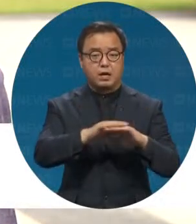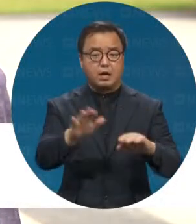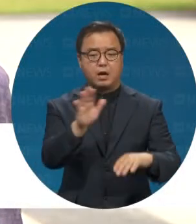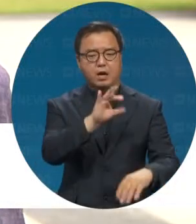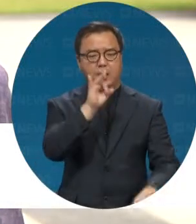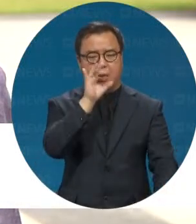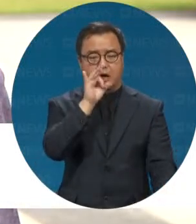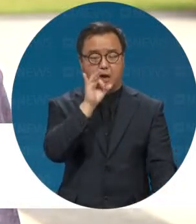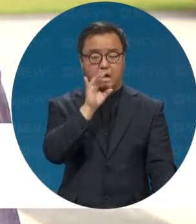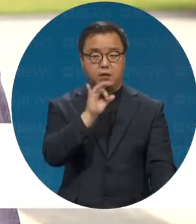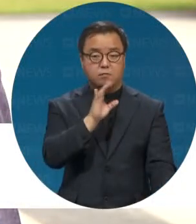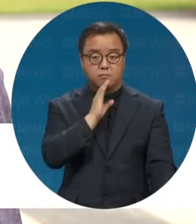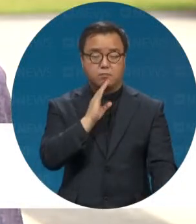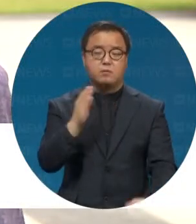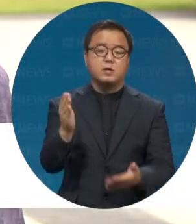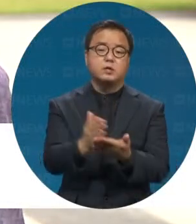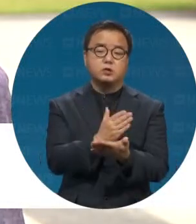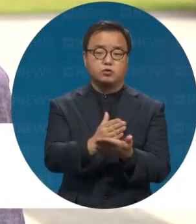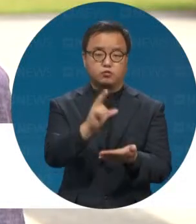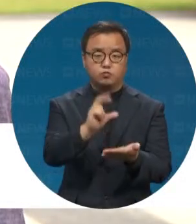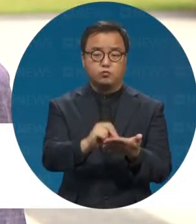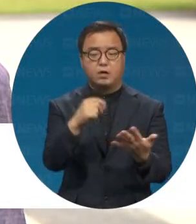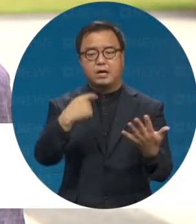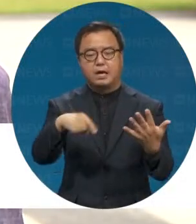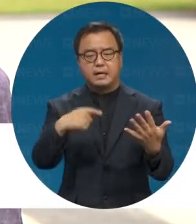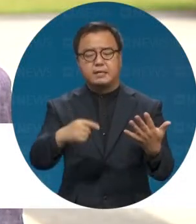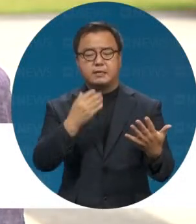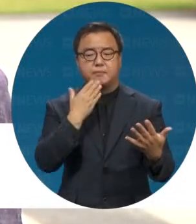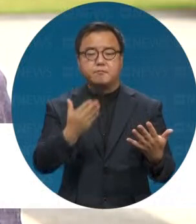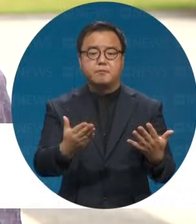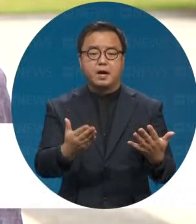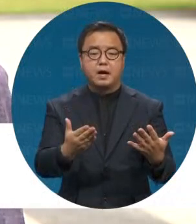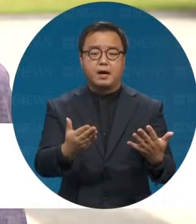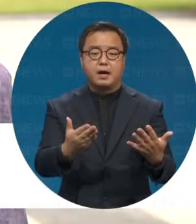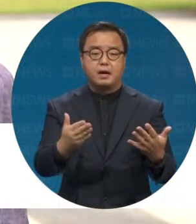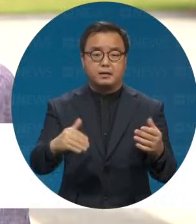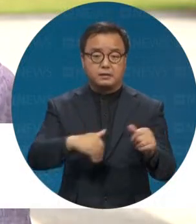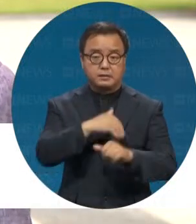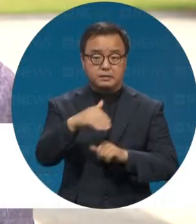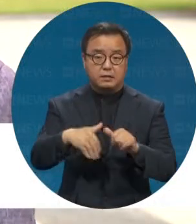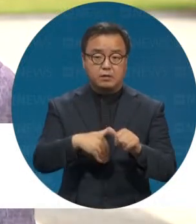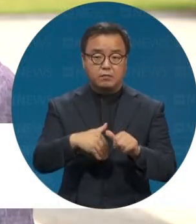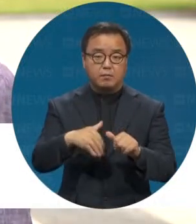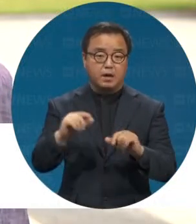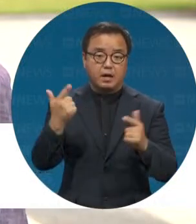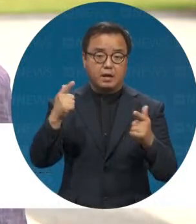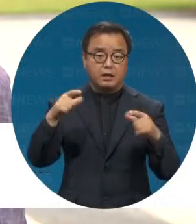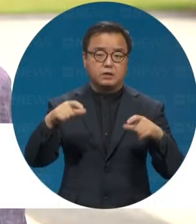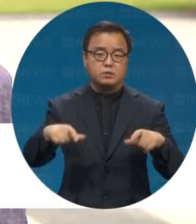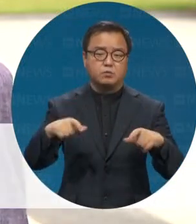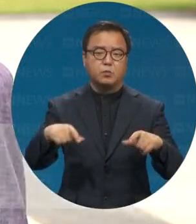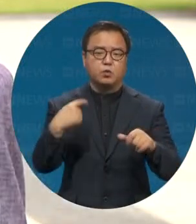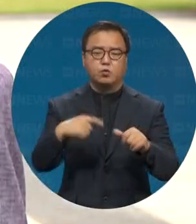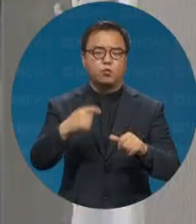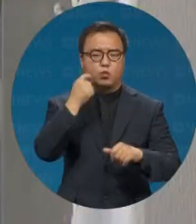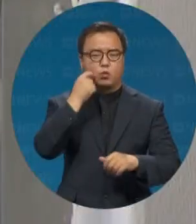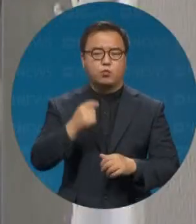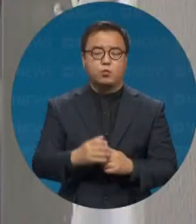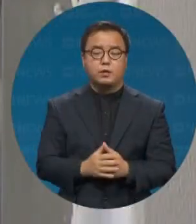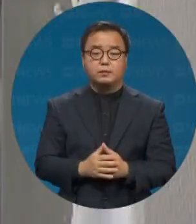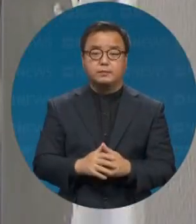그런 그 킬러 문항을 가르칠 수 있는 사교육 인프라가 없는 곳에는 교육할 수 없는 것입니다